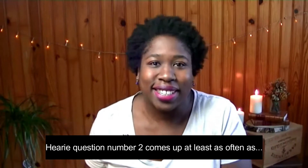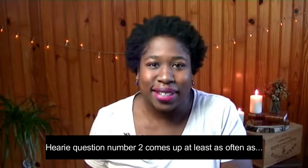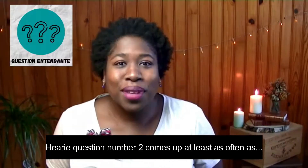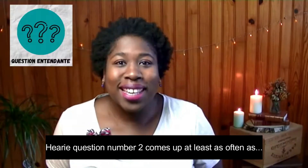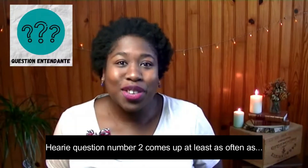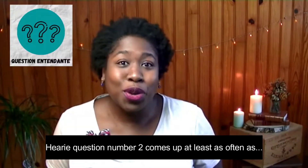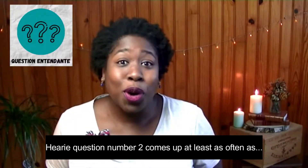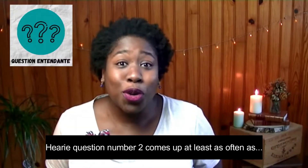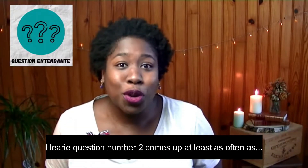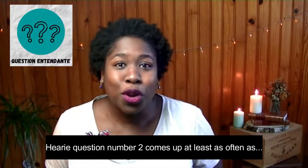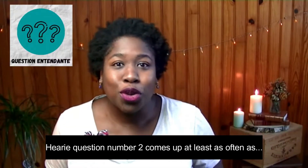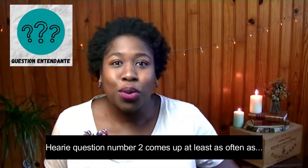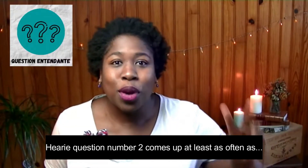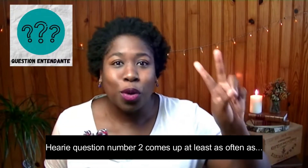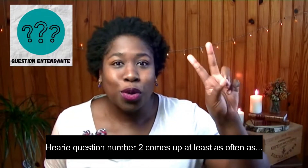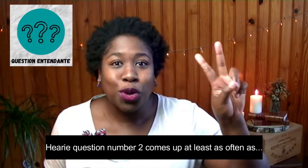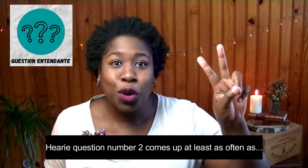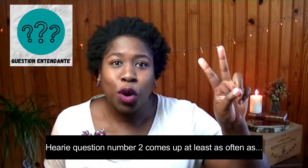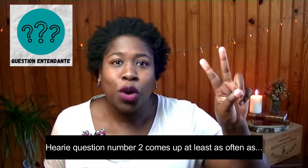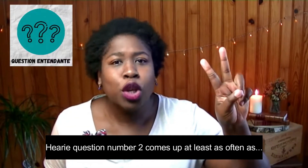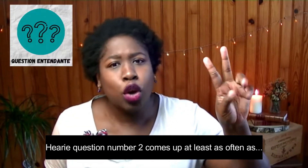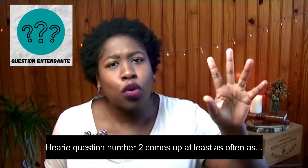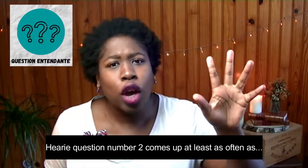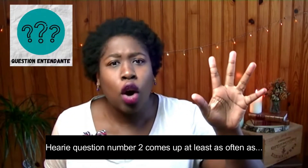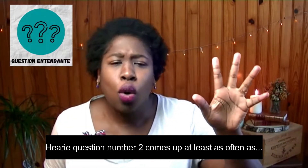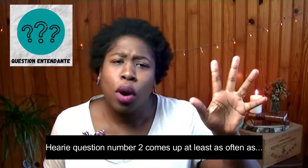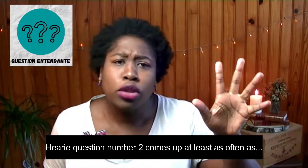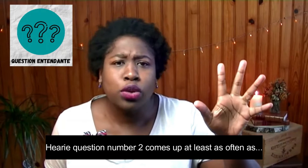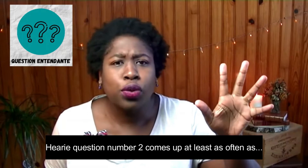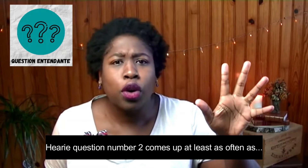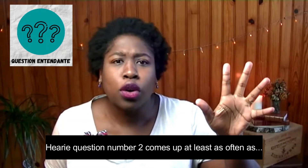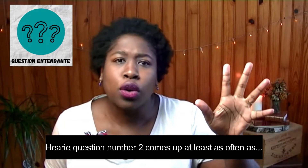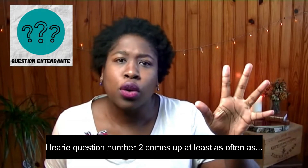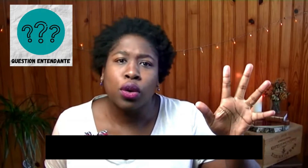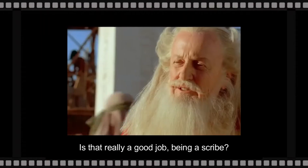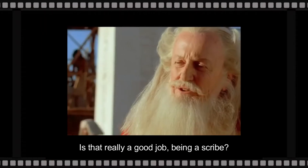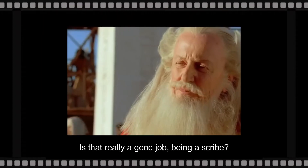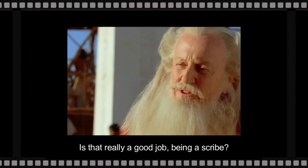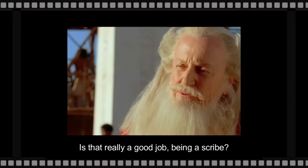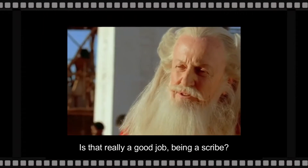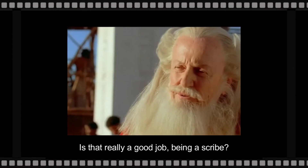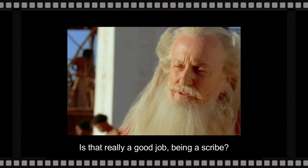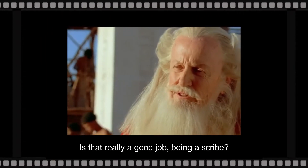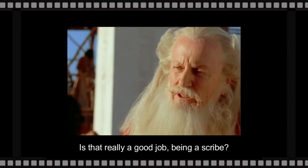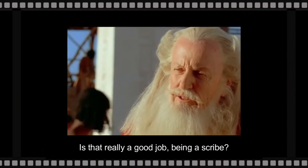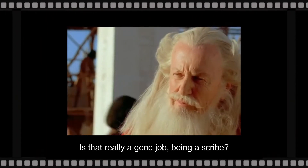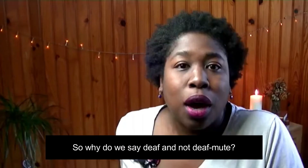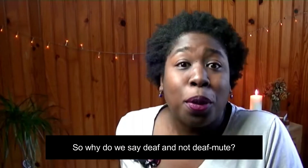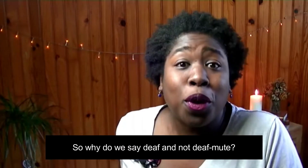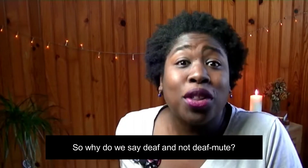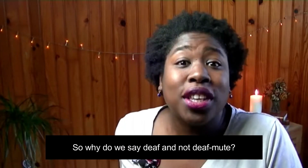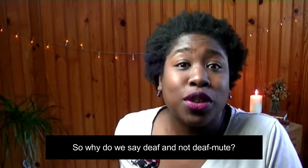clichés. Question entendante numéro 2 qui revient au moins aussi souvent que... C'est une bonne situation, ça,